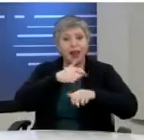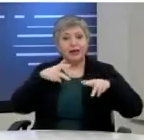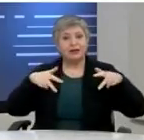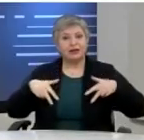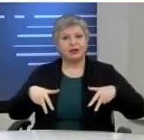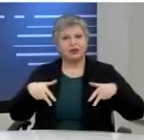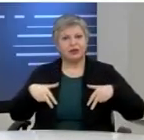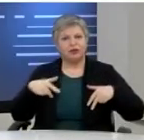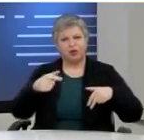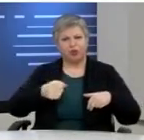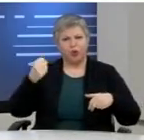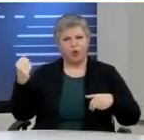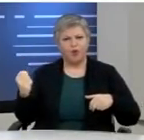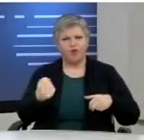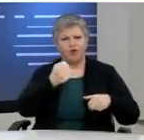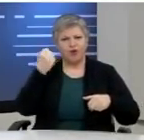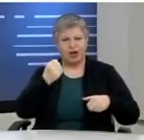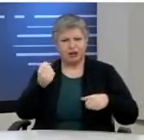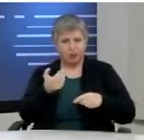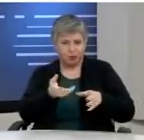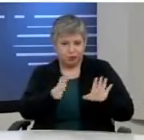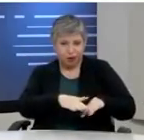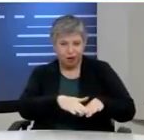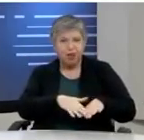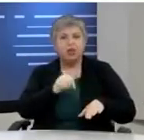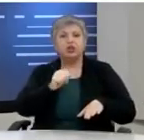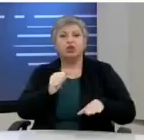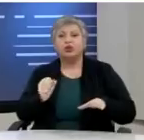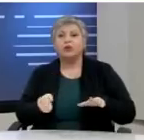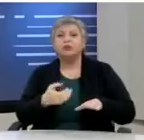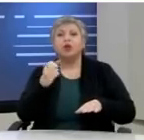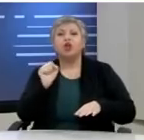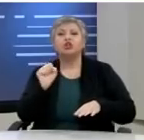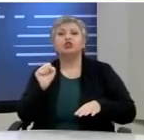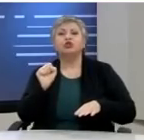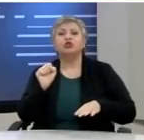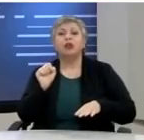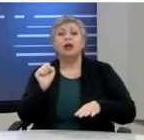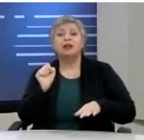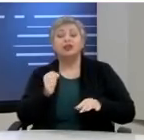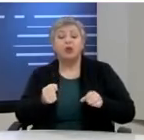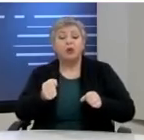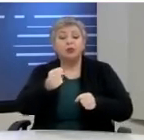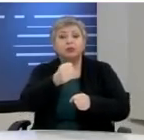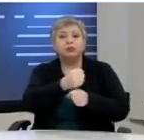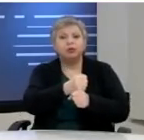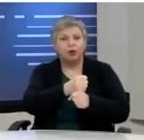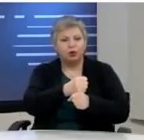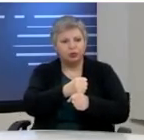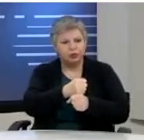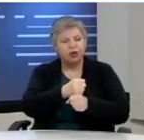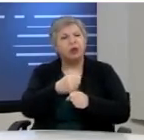προοδευτικός ηγέτης, ένα προοδευτικό κόμμα, σοσιαλιστικό, κυρία Γεννηματά, σοσιαλιστικό είναι αυτό εκεί.